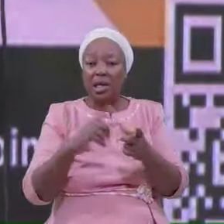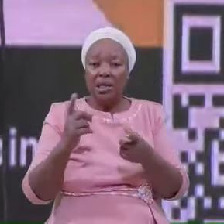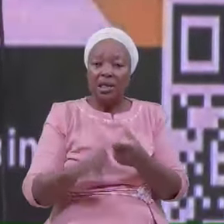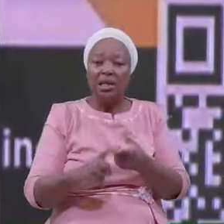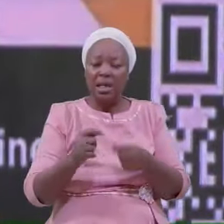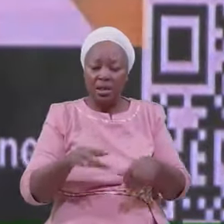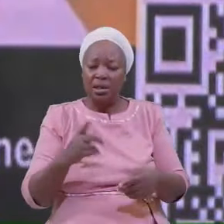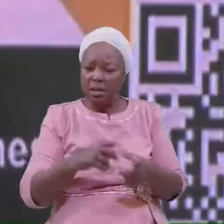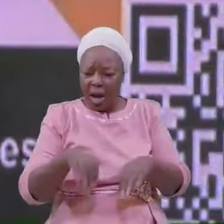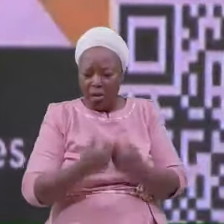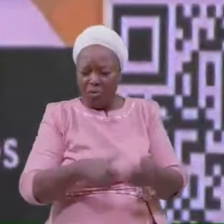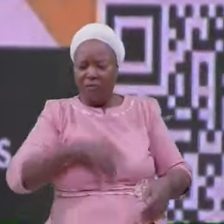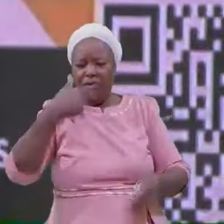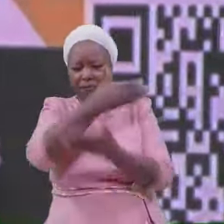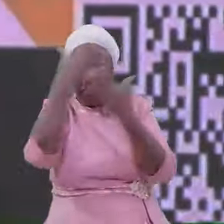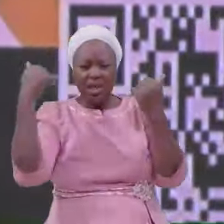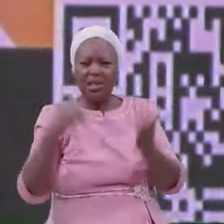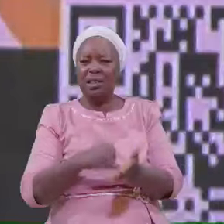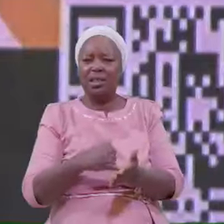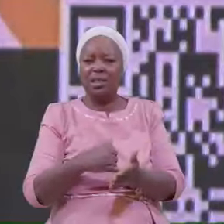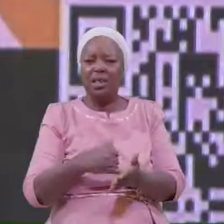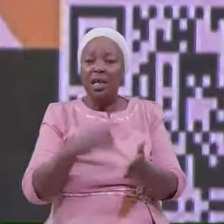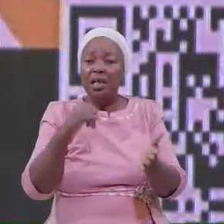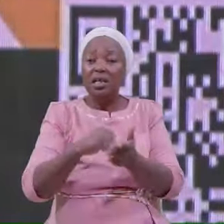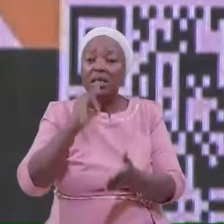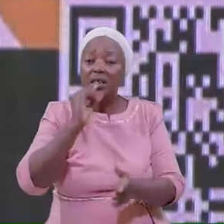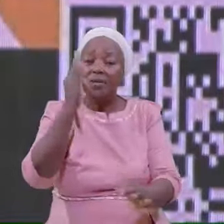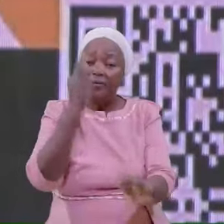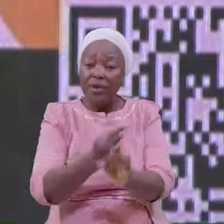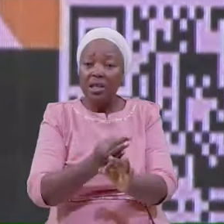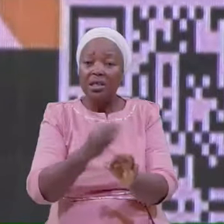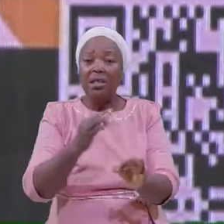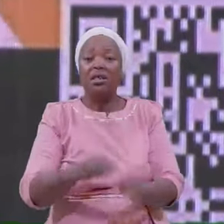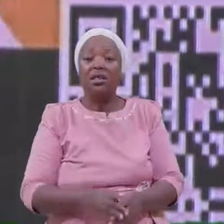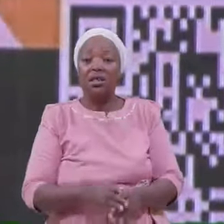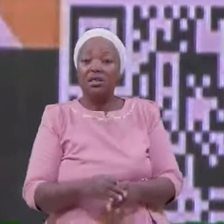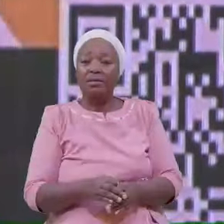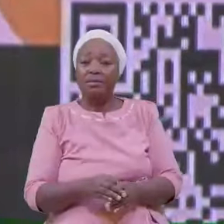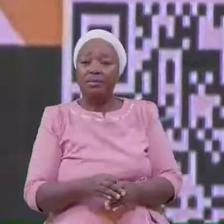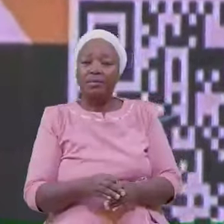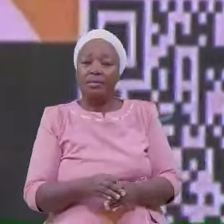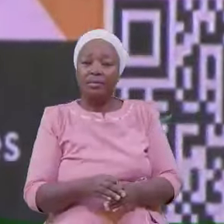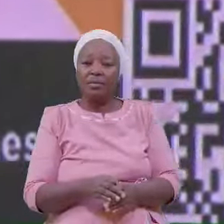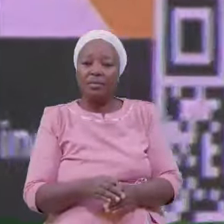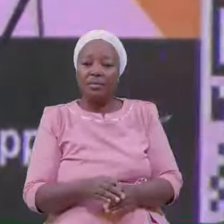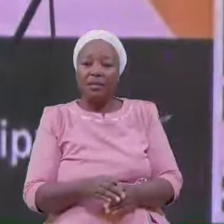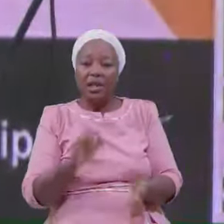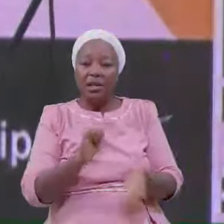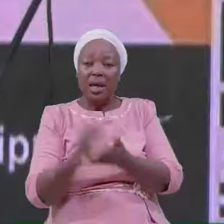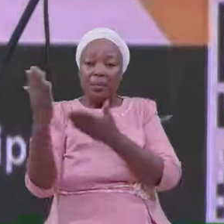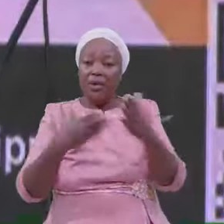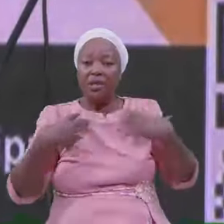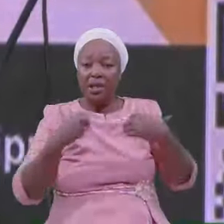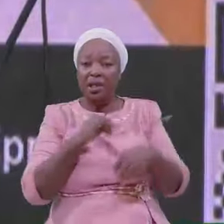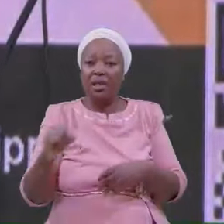man ang nararamdaman mo. It is faith, not feeling. Ito'y sa pamamagitan ng pananampalataya,